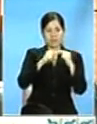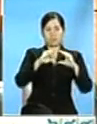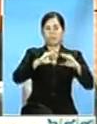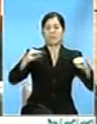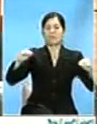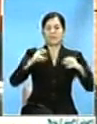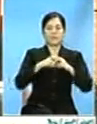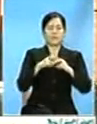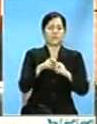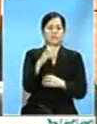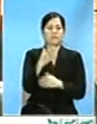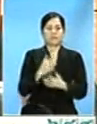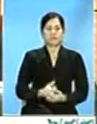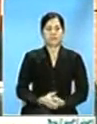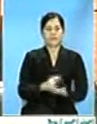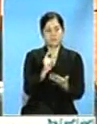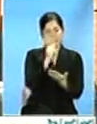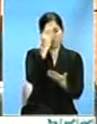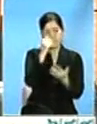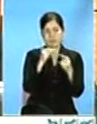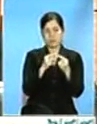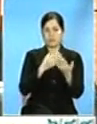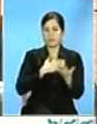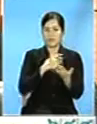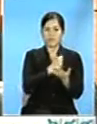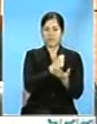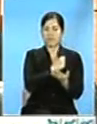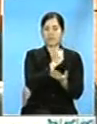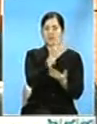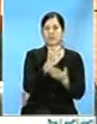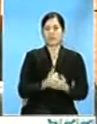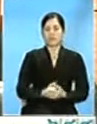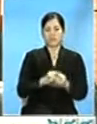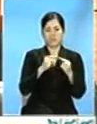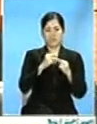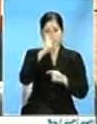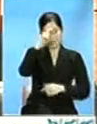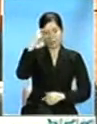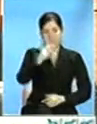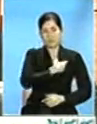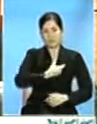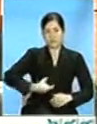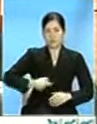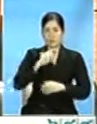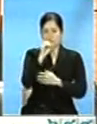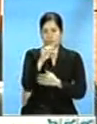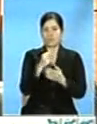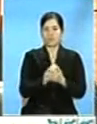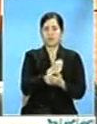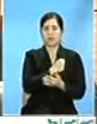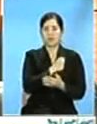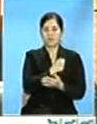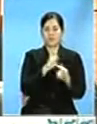ล่ะครับสิ่งเหล่านี้เราทนกันไม่ได้ในหลวงท่านก็ทรงตรัสไว้อดทนอดออมอด